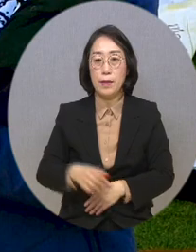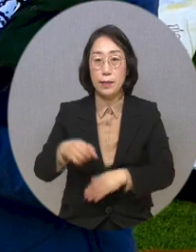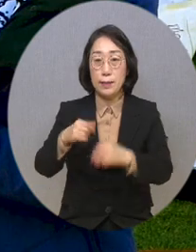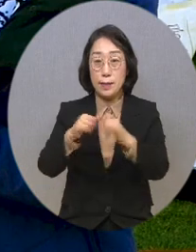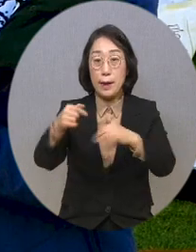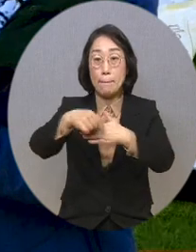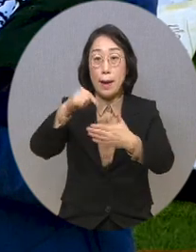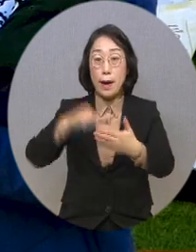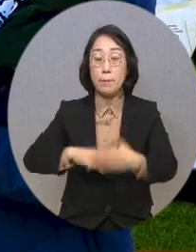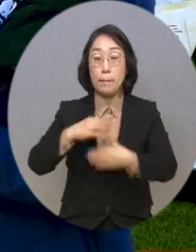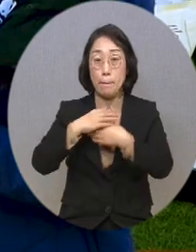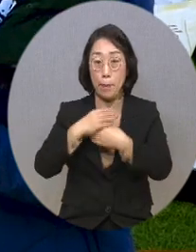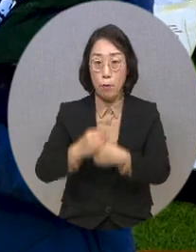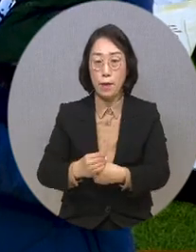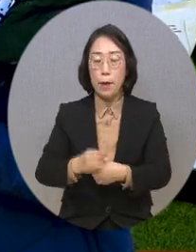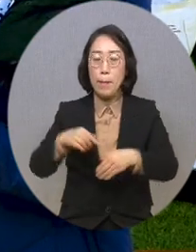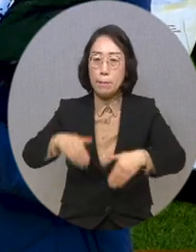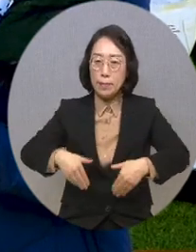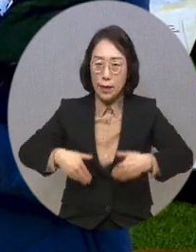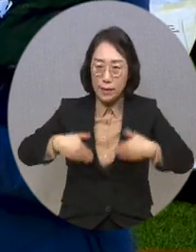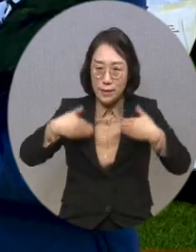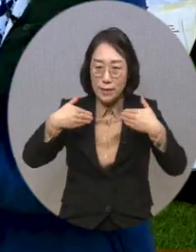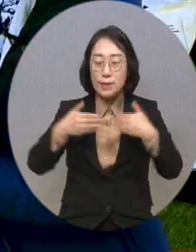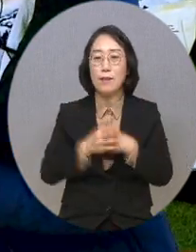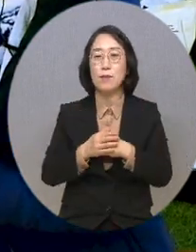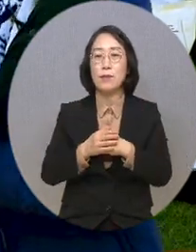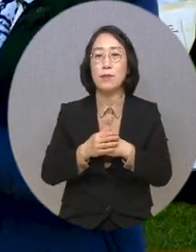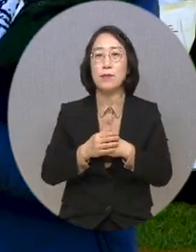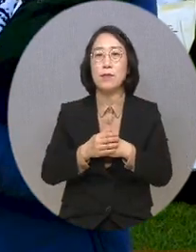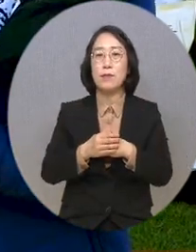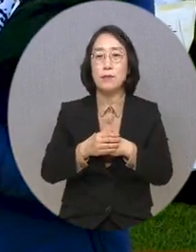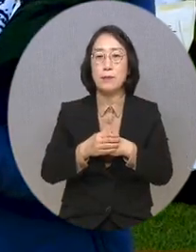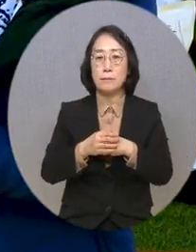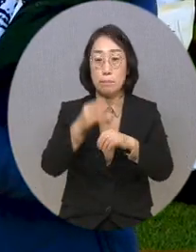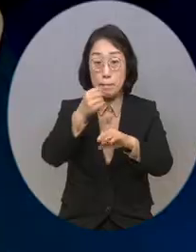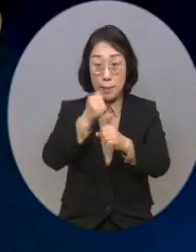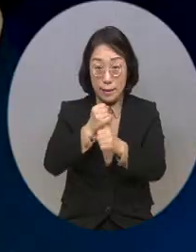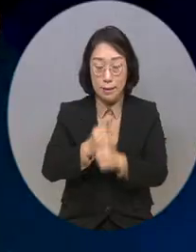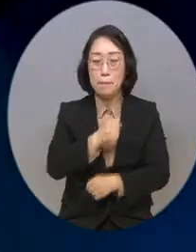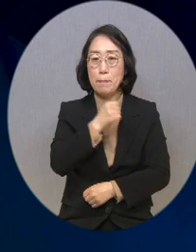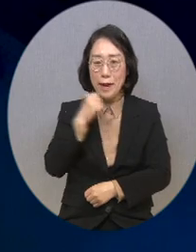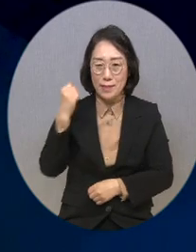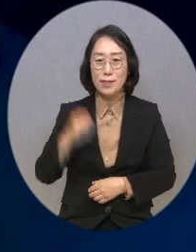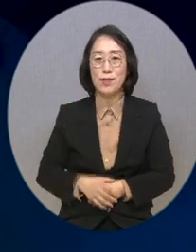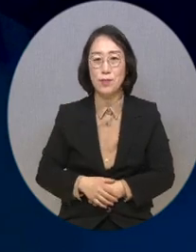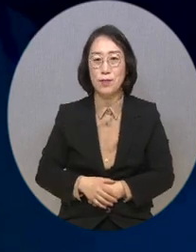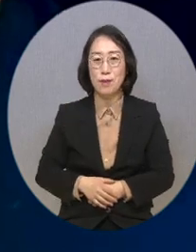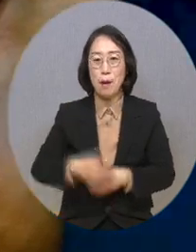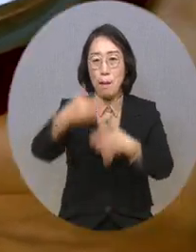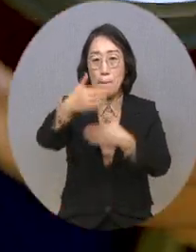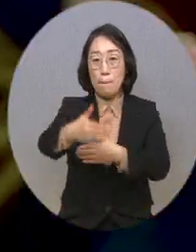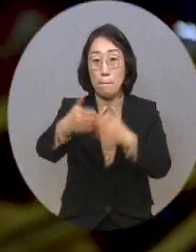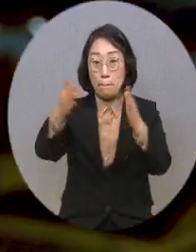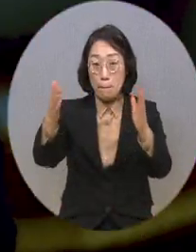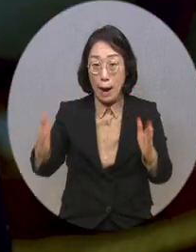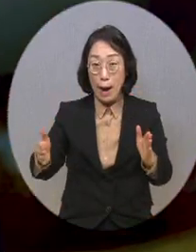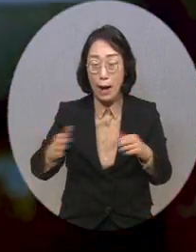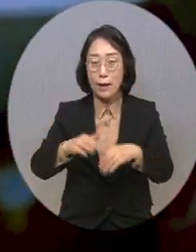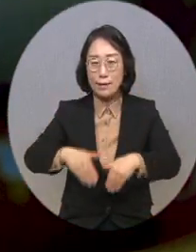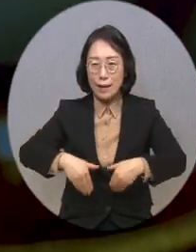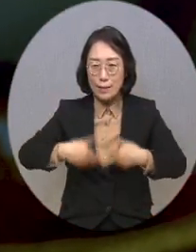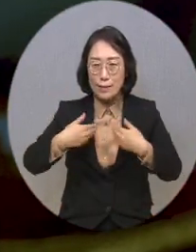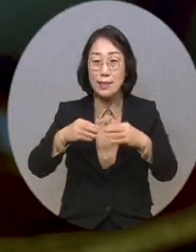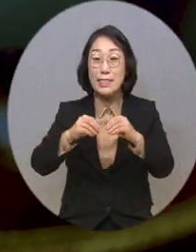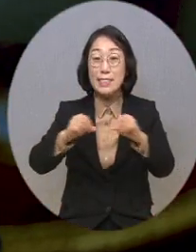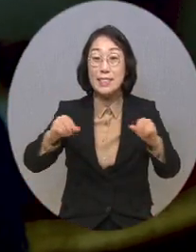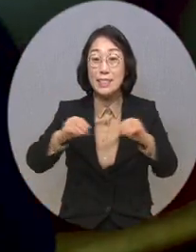마음이 편안하고 따뜻한 마음으로 해야만 아~ 음식은 맛이 나는 거야. 그러면 황토방에다 집을 깔고